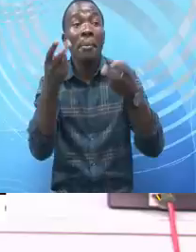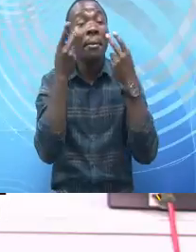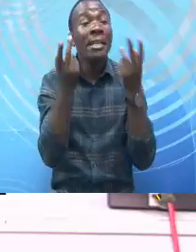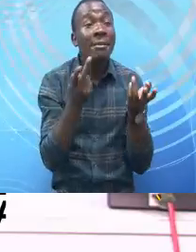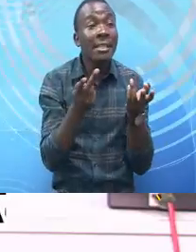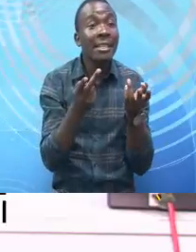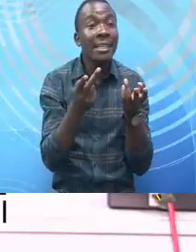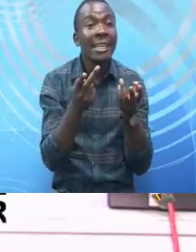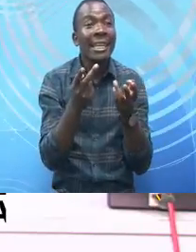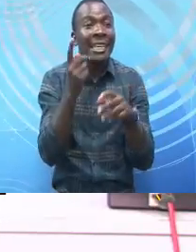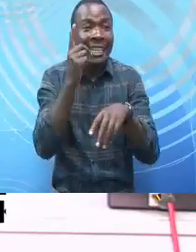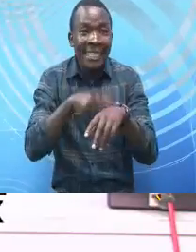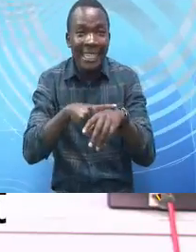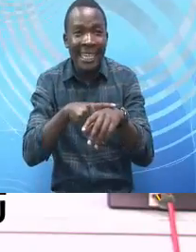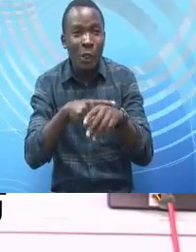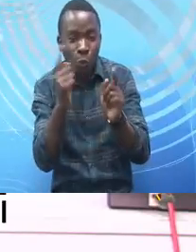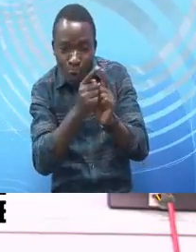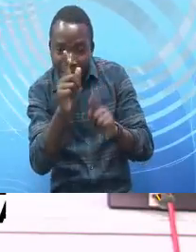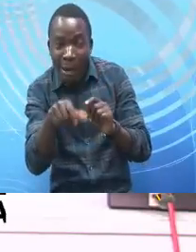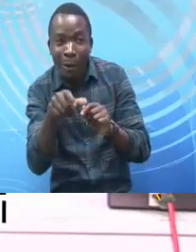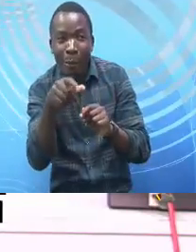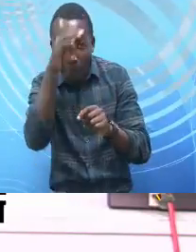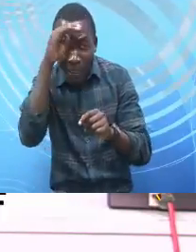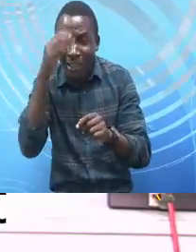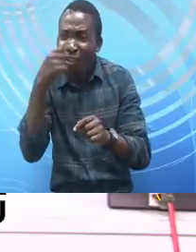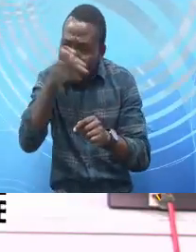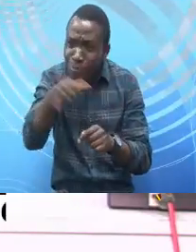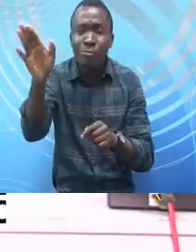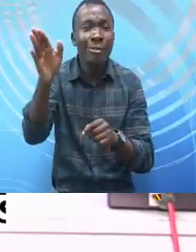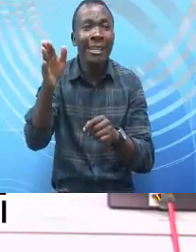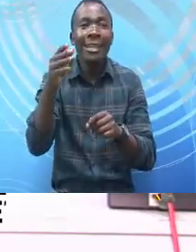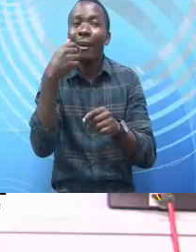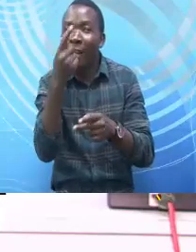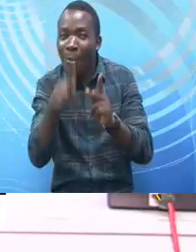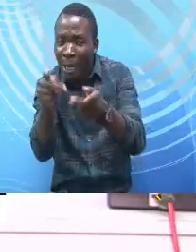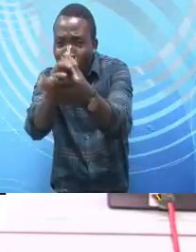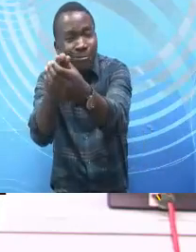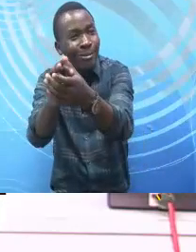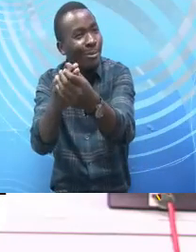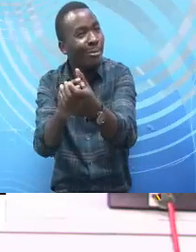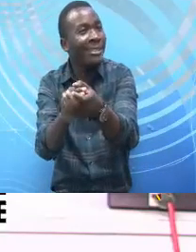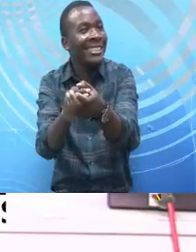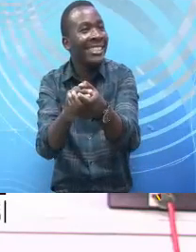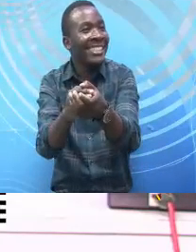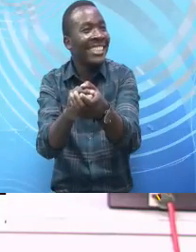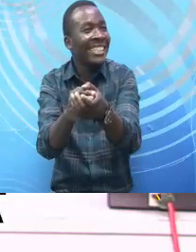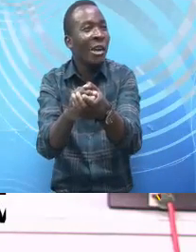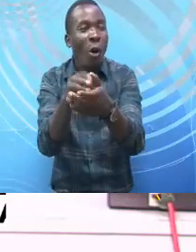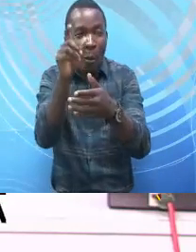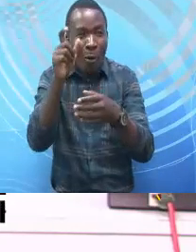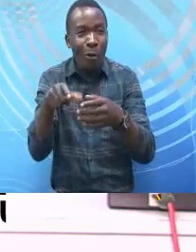kundi tuba turi mu bantu bakavuga bati munyuri hariya bakavuga bati abantu bakarabe bakavuga bati umuntu yambare